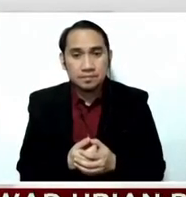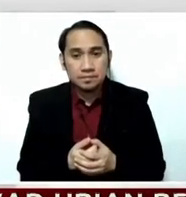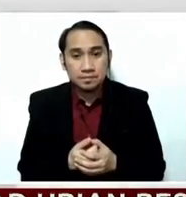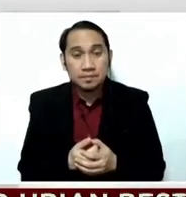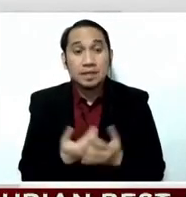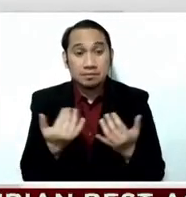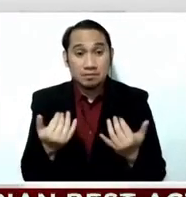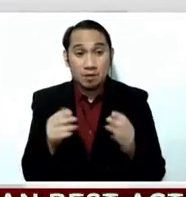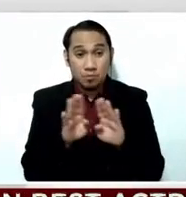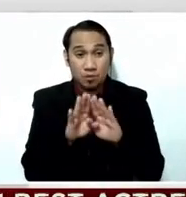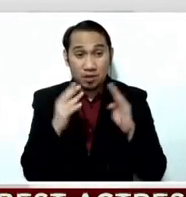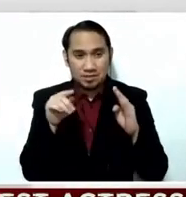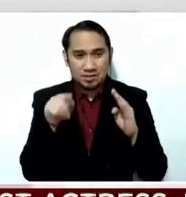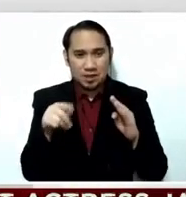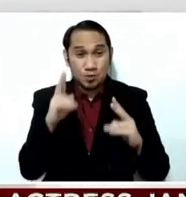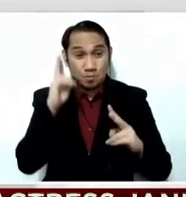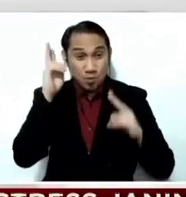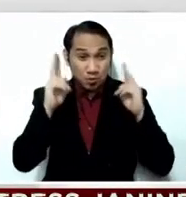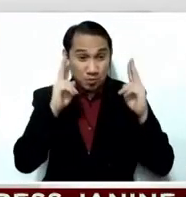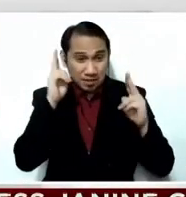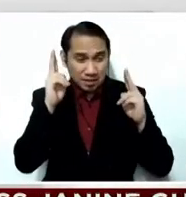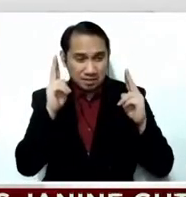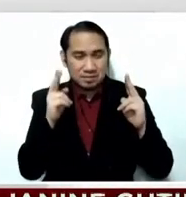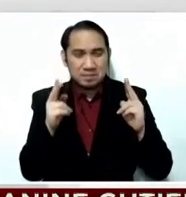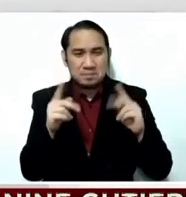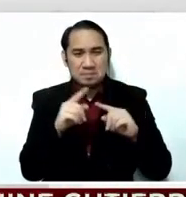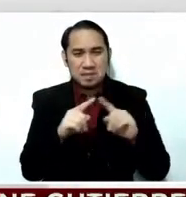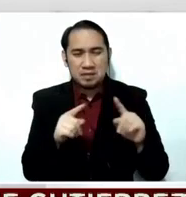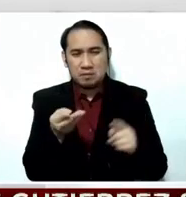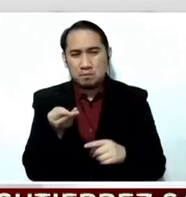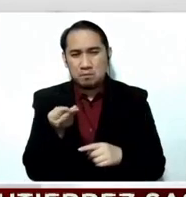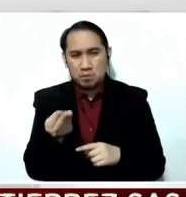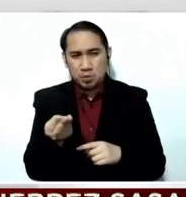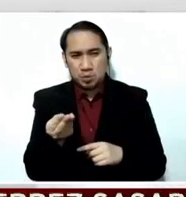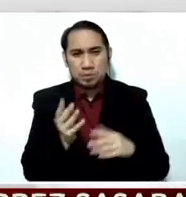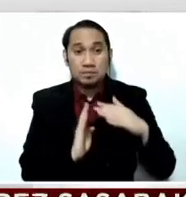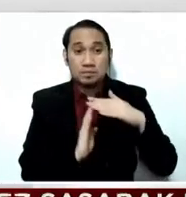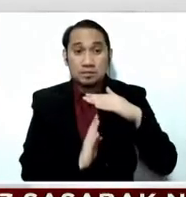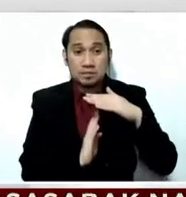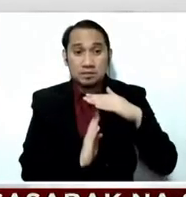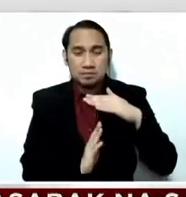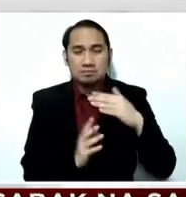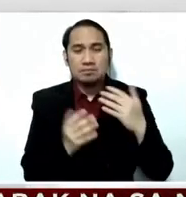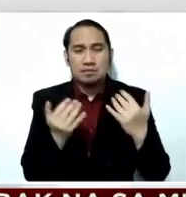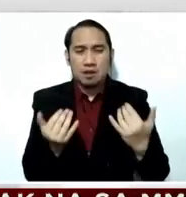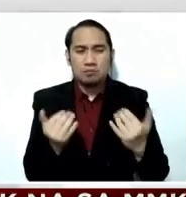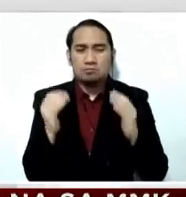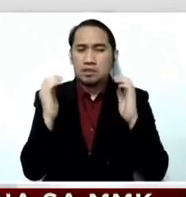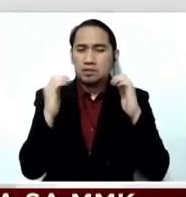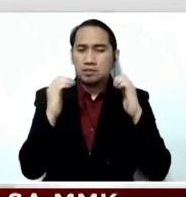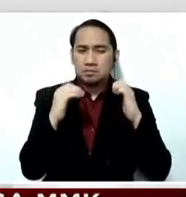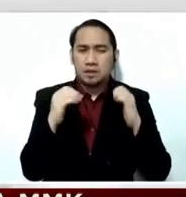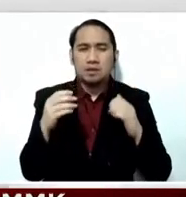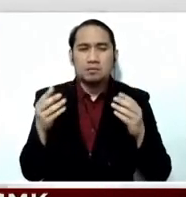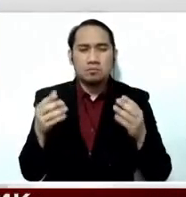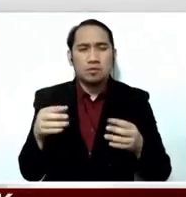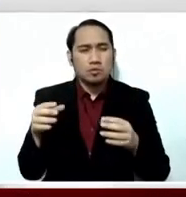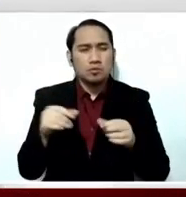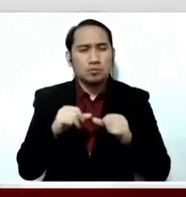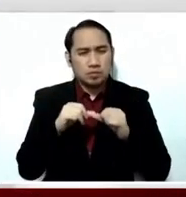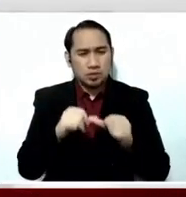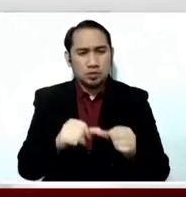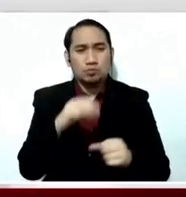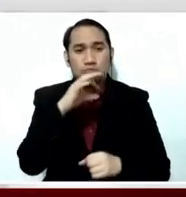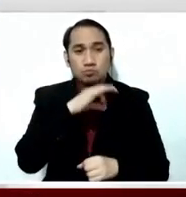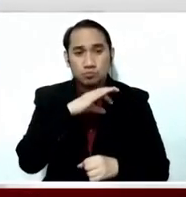Bukas na ang pagupitan ni Benji at bagamat matumal pa ang dating ng kanyang kliyente, umaasa siyang tuloy-tuloy na ang kita ngayong pinayagan na